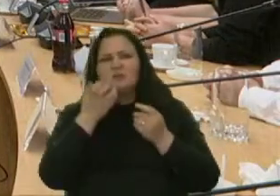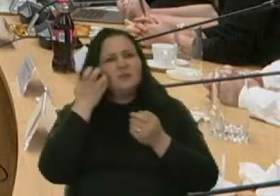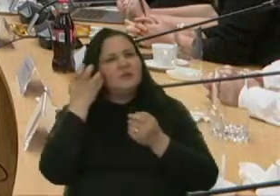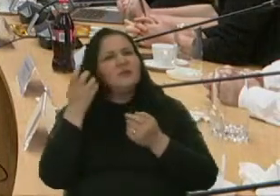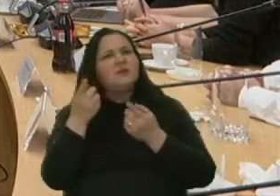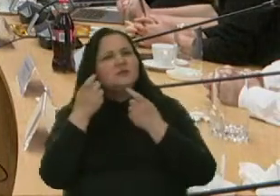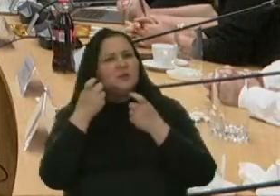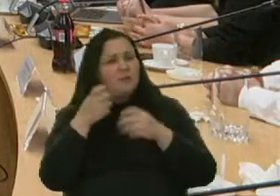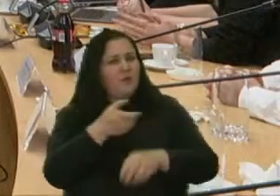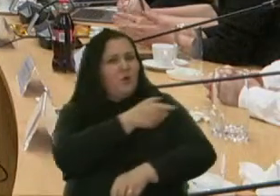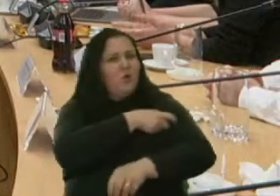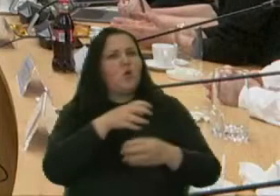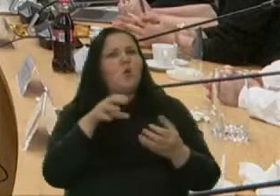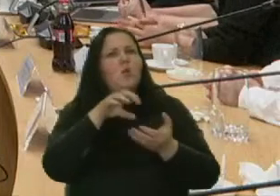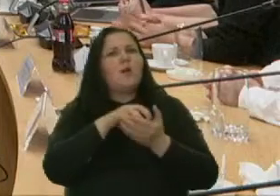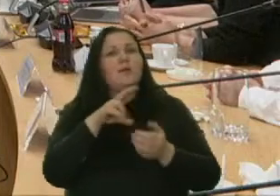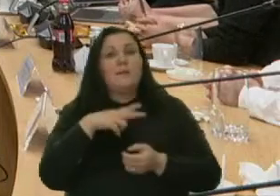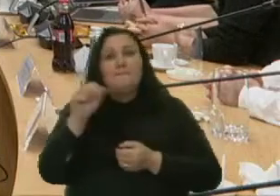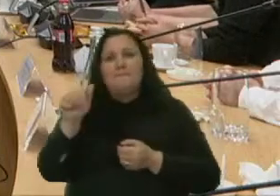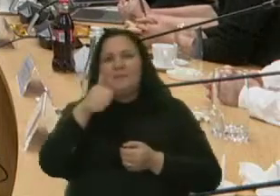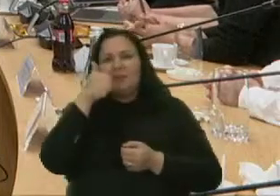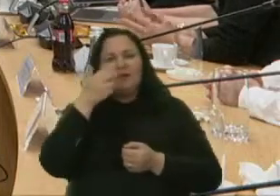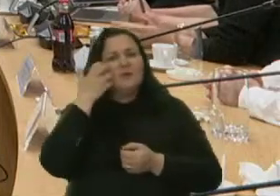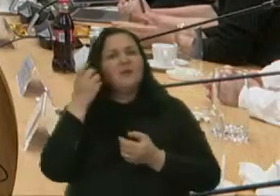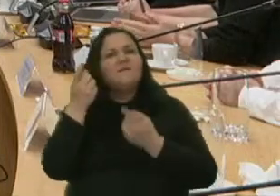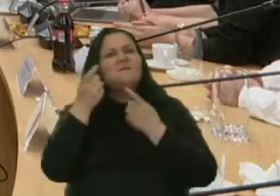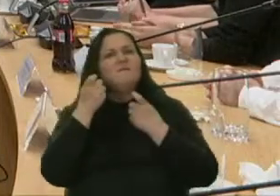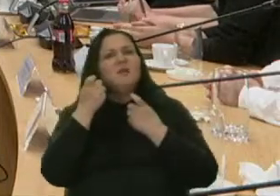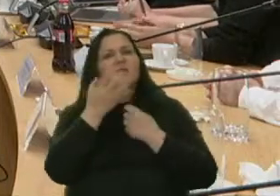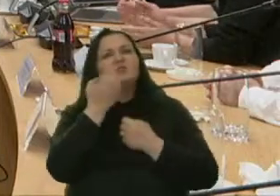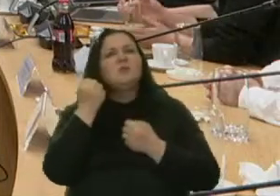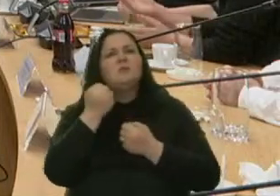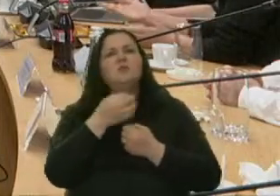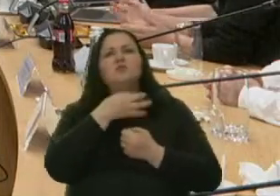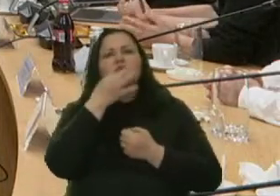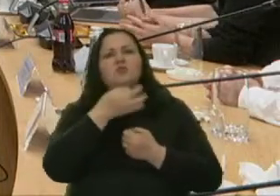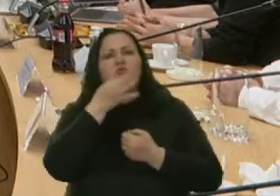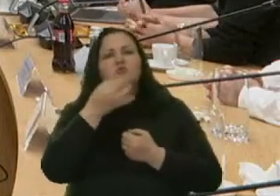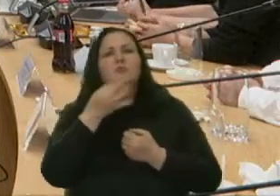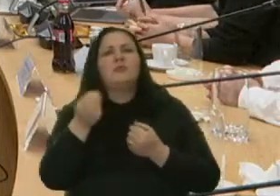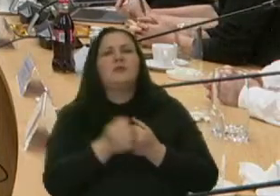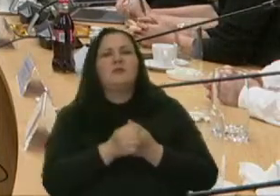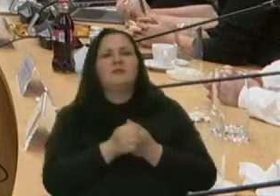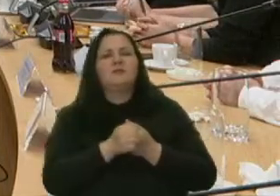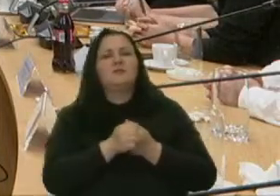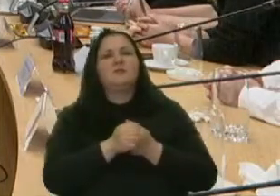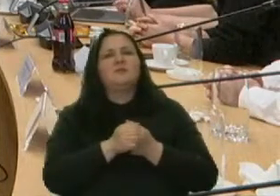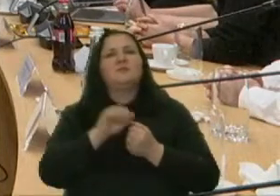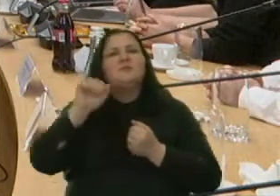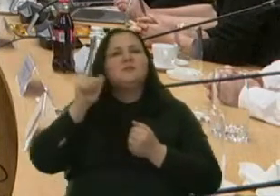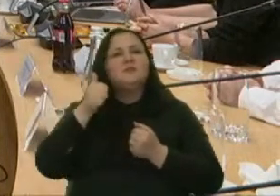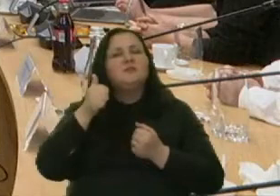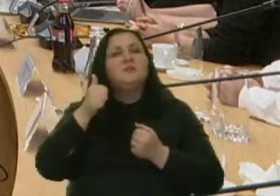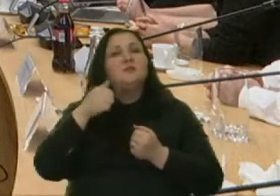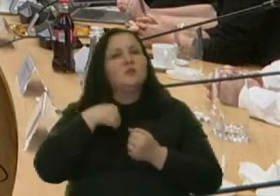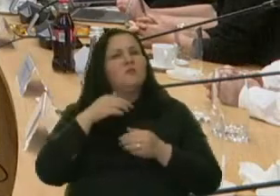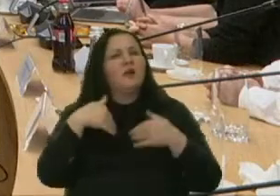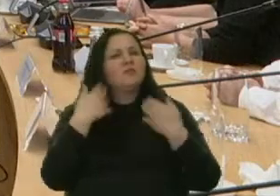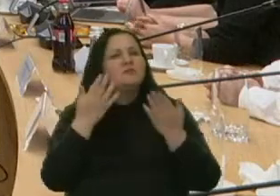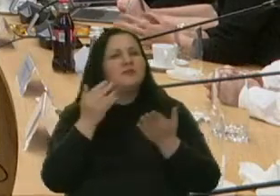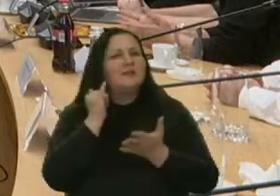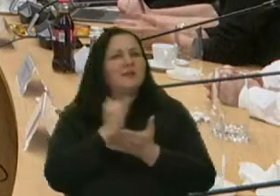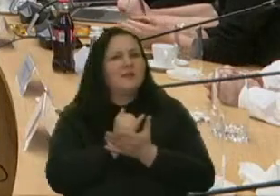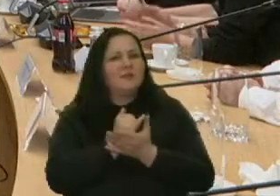în consiliul local ar fi fost prima oară când venim și luăm subiectul și luăm cuvântul pe acest subiect v aș fi dat